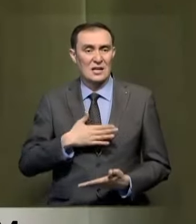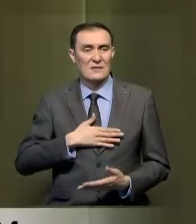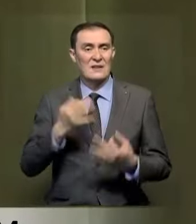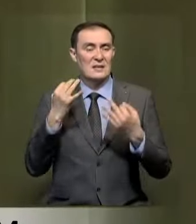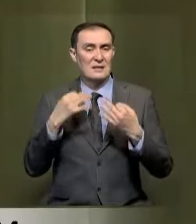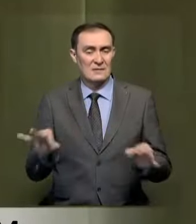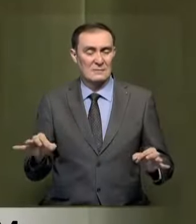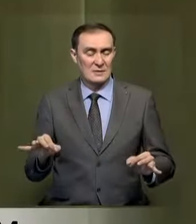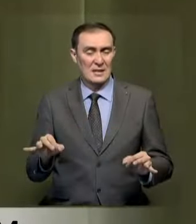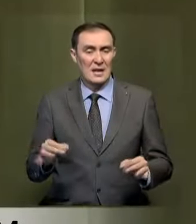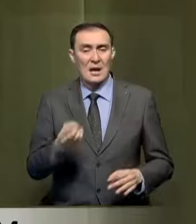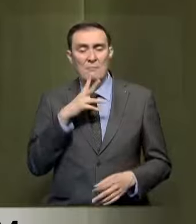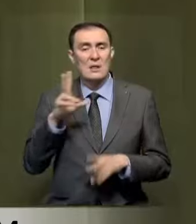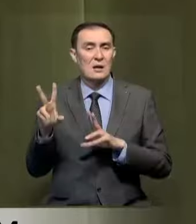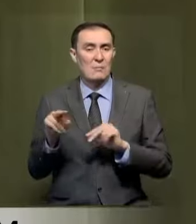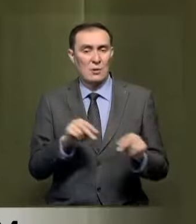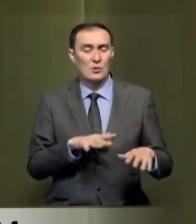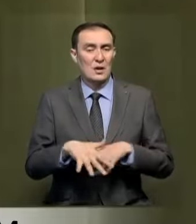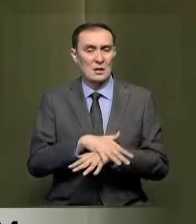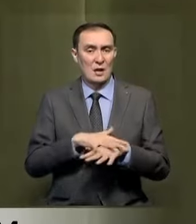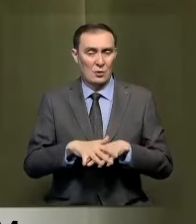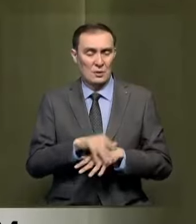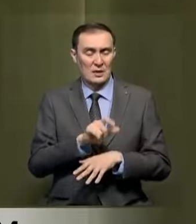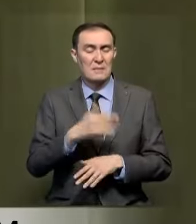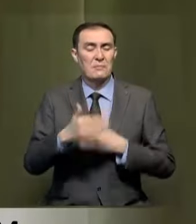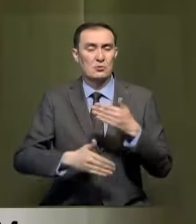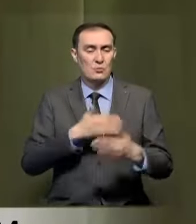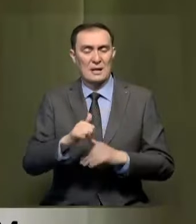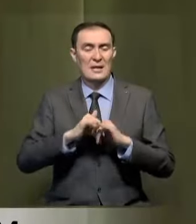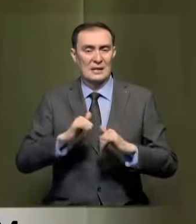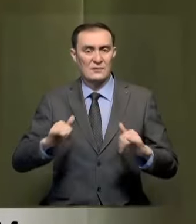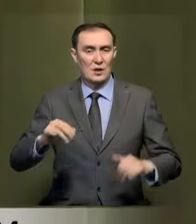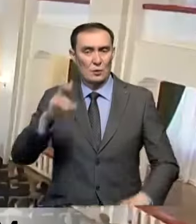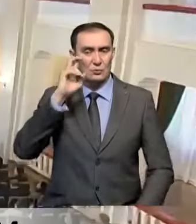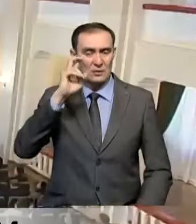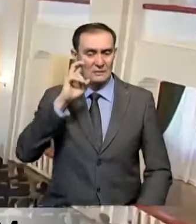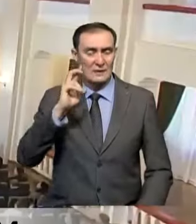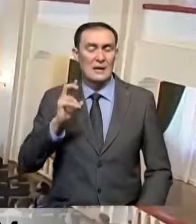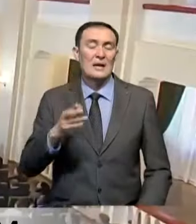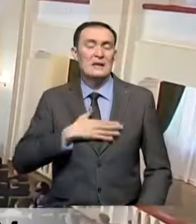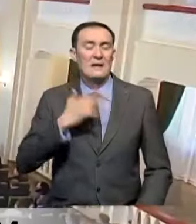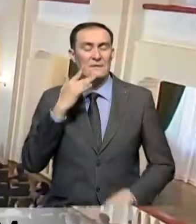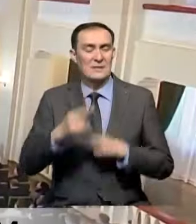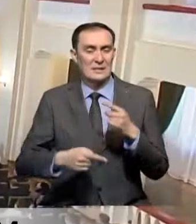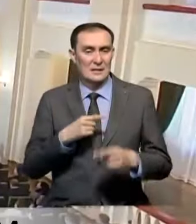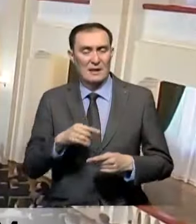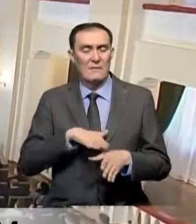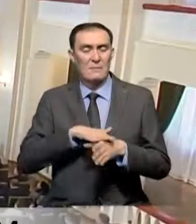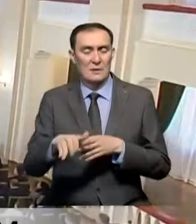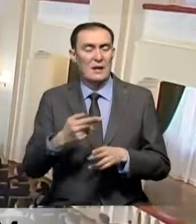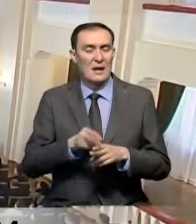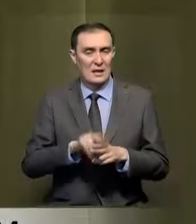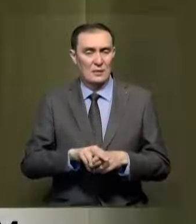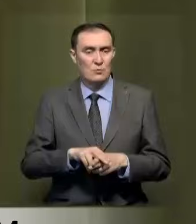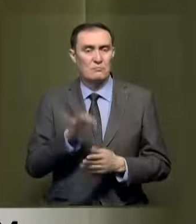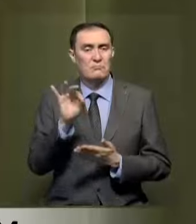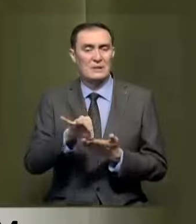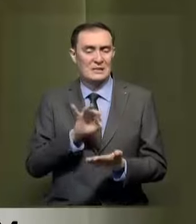Независимости благополучие народа и поступательное развитие страны Я всегда следую это